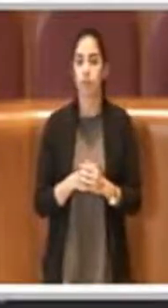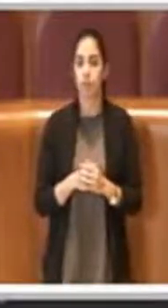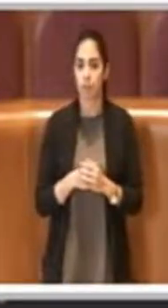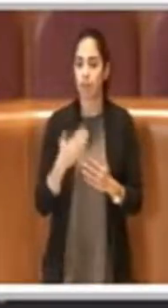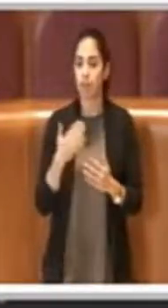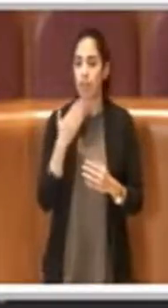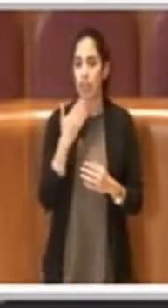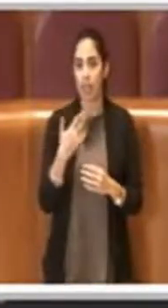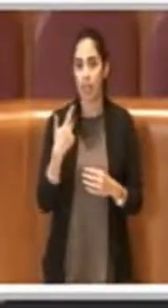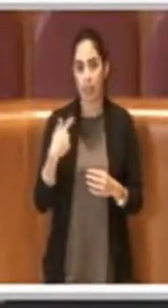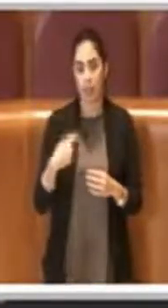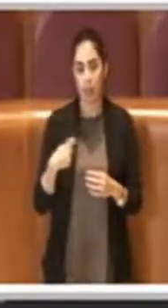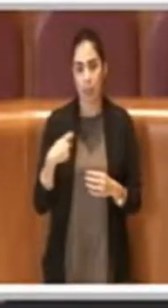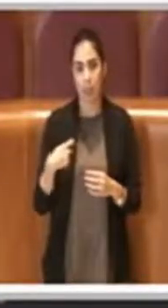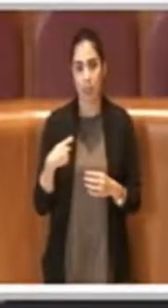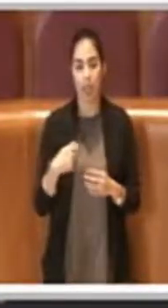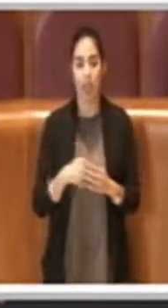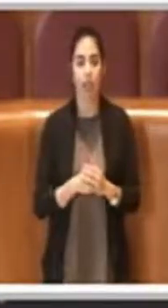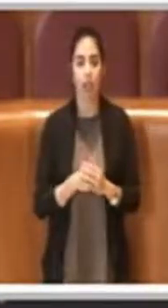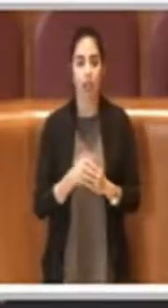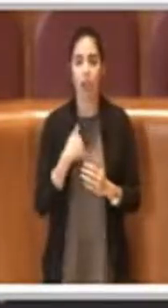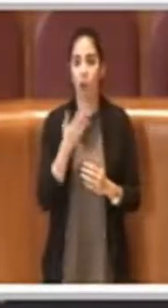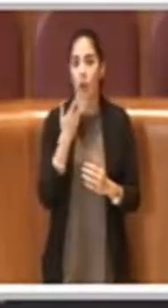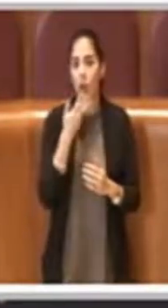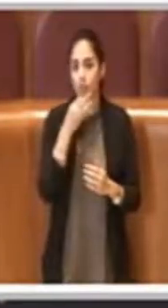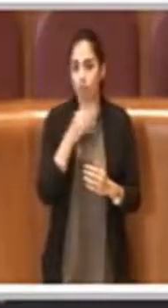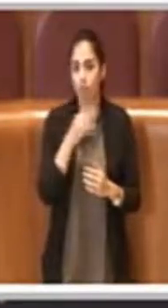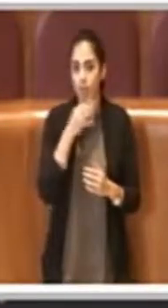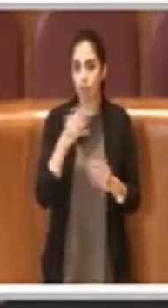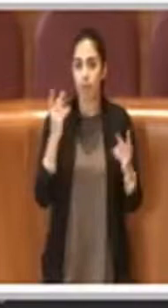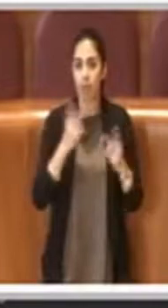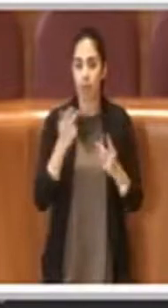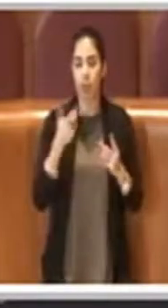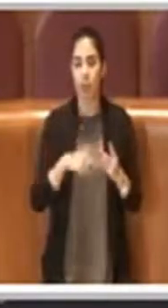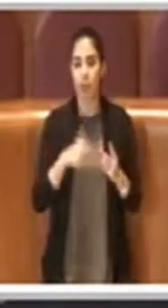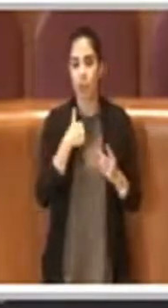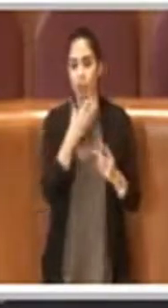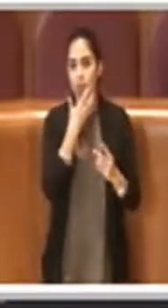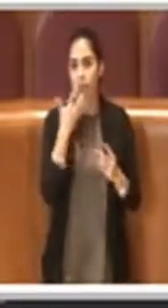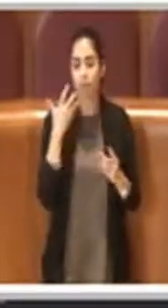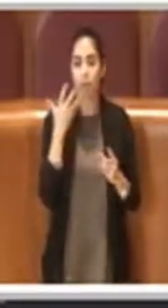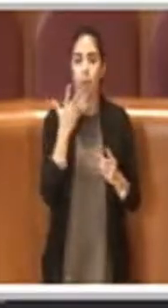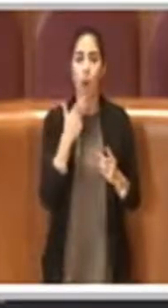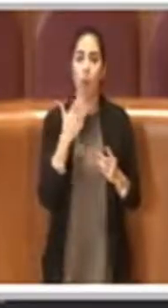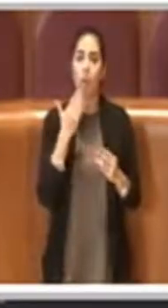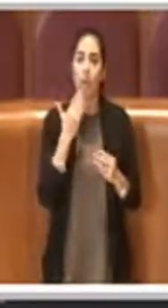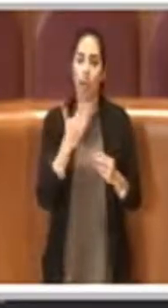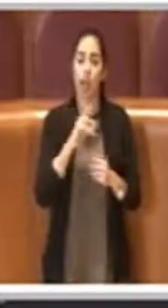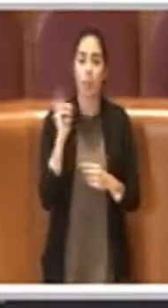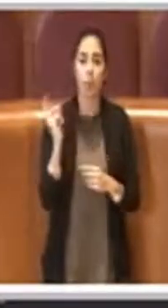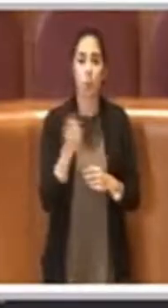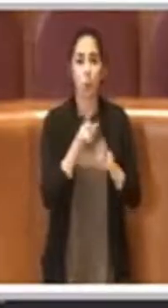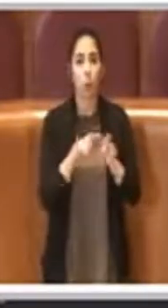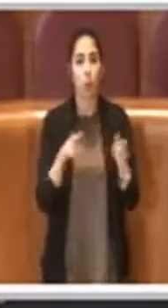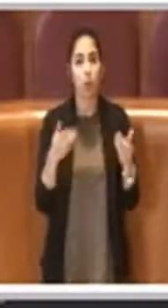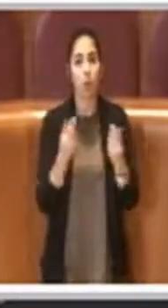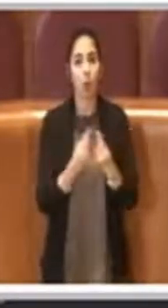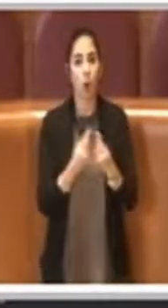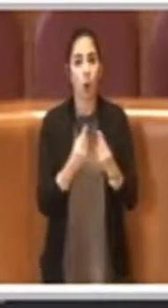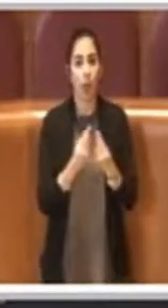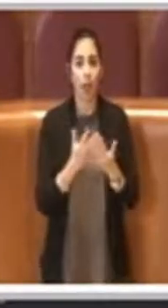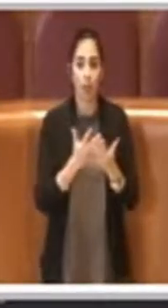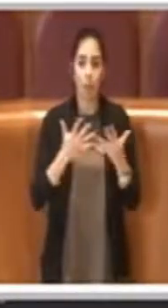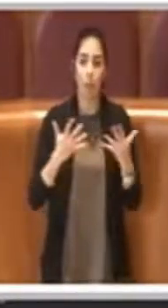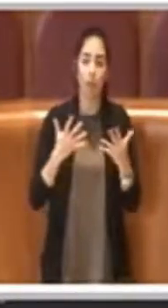Grazie Presidente, io vorrei intervenire davvero perché ci tengo a ringraziare tutti i colleghi di maggioranza